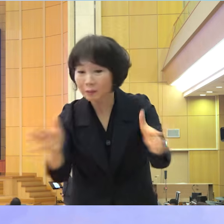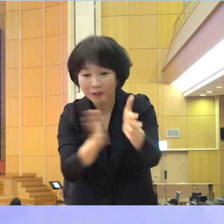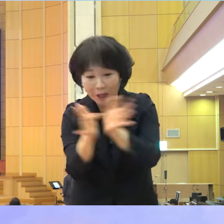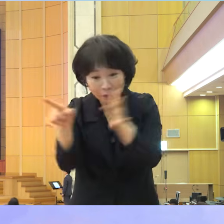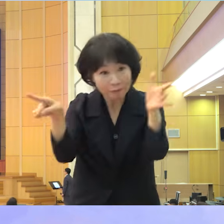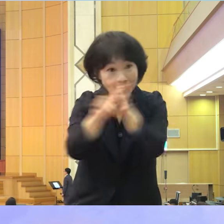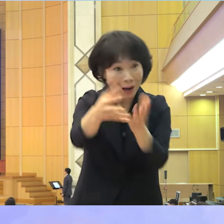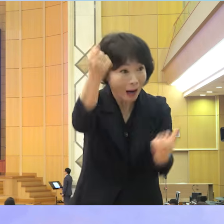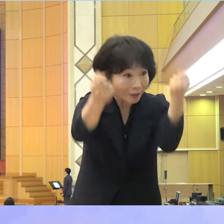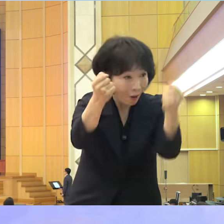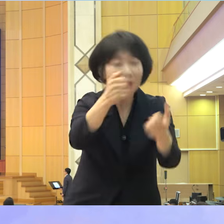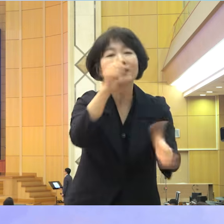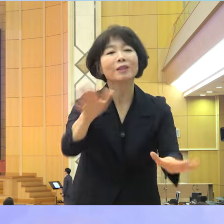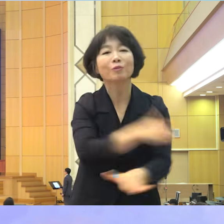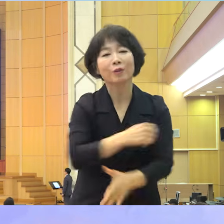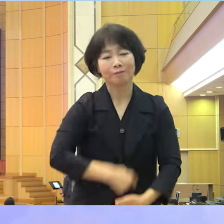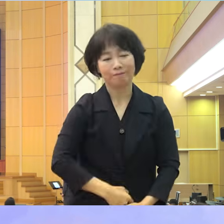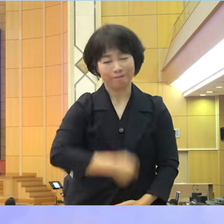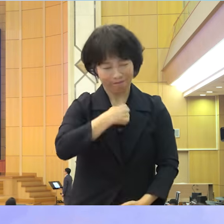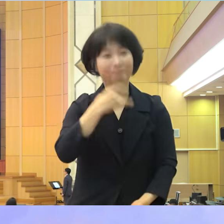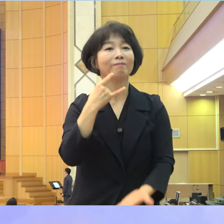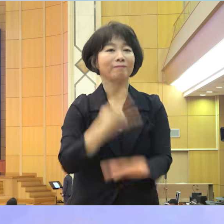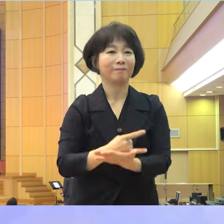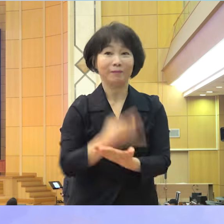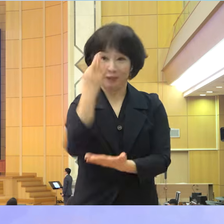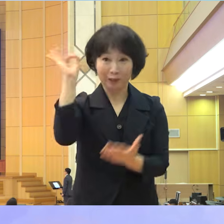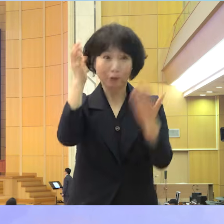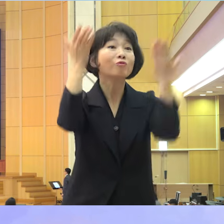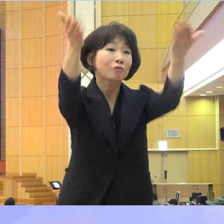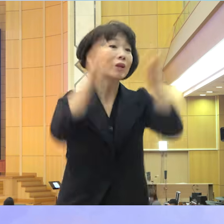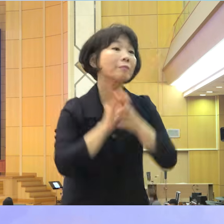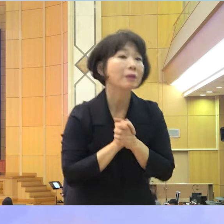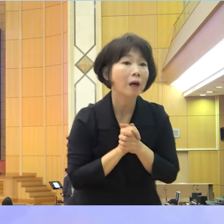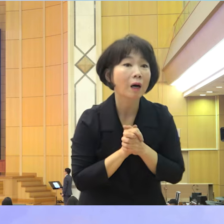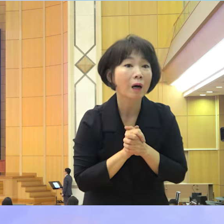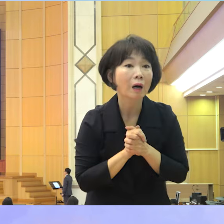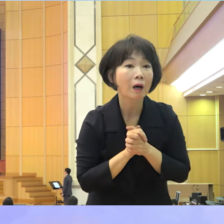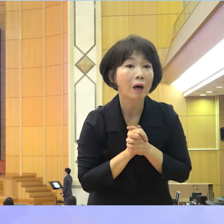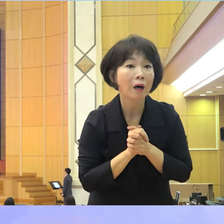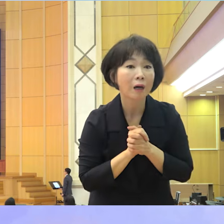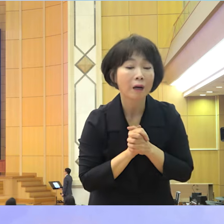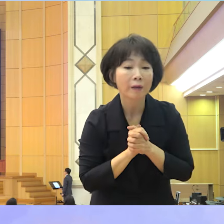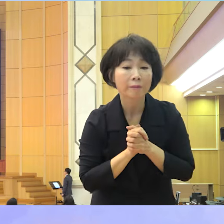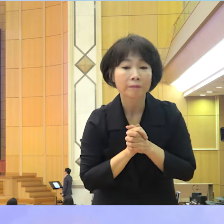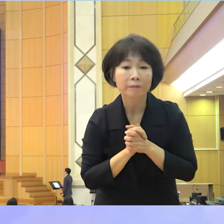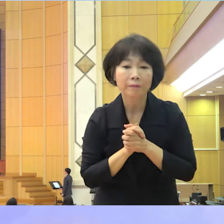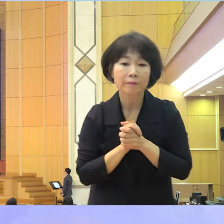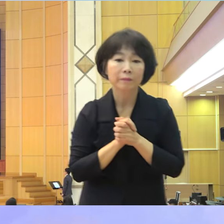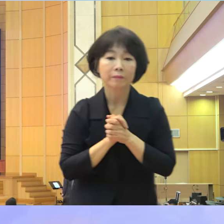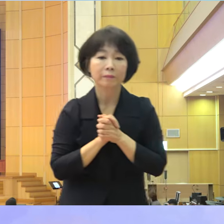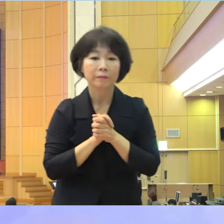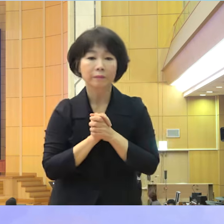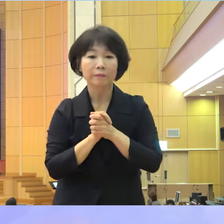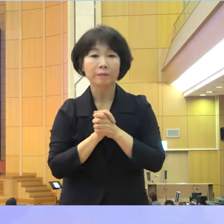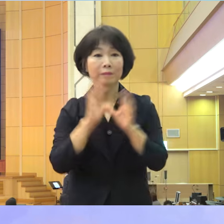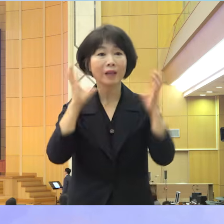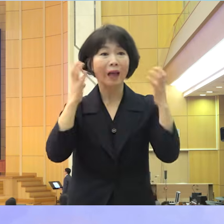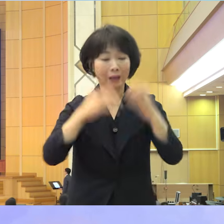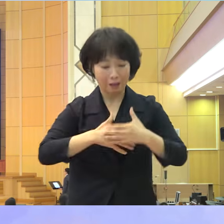의인이야, 의인. 봐요. 아이가 뱃속에 있을 때는 누가 뭐라 하더라도 뭐야? 태생이야.